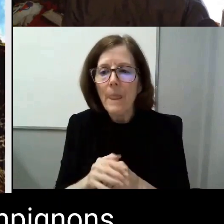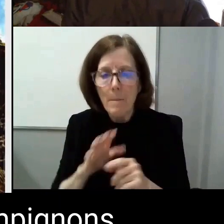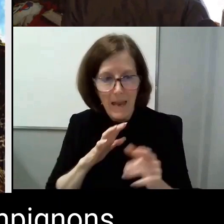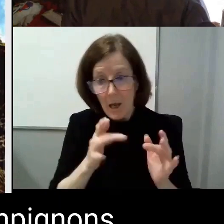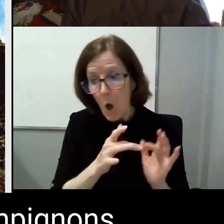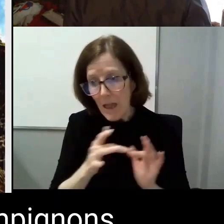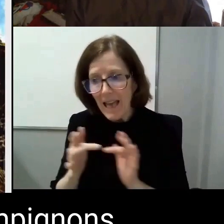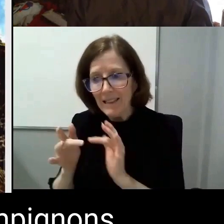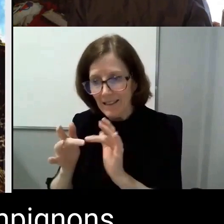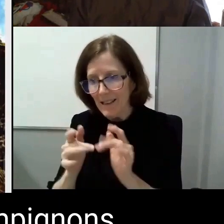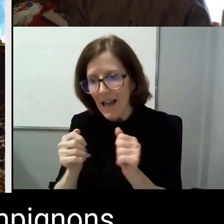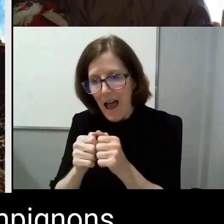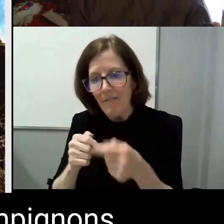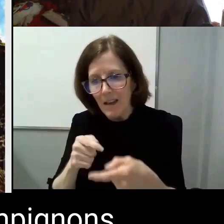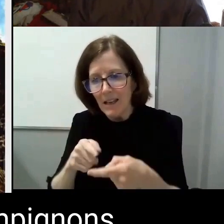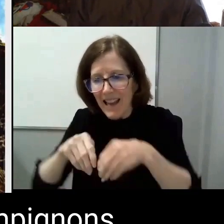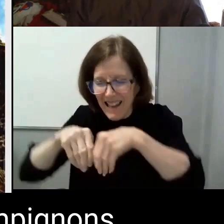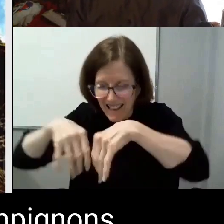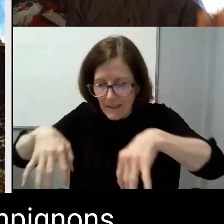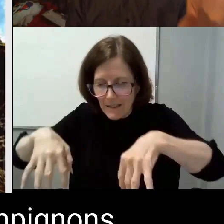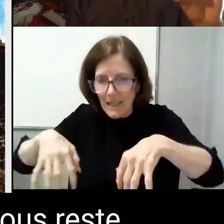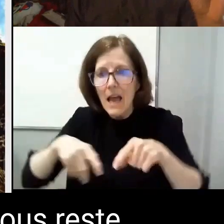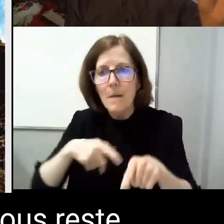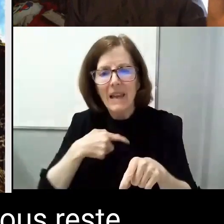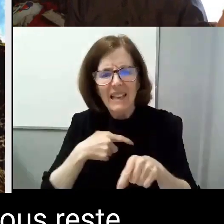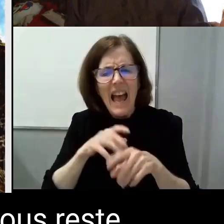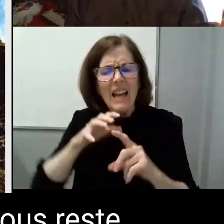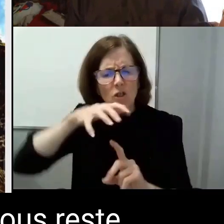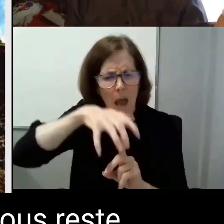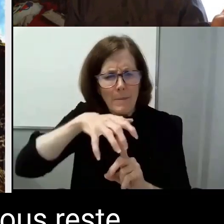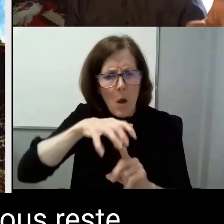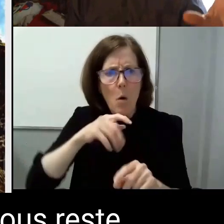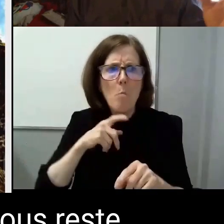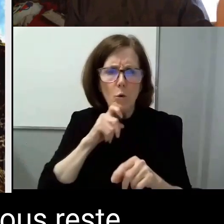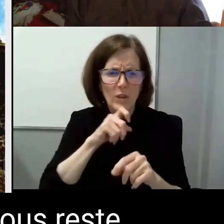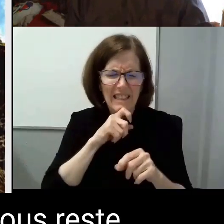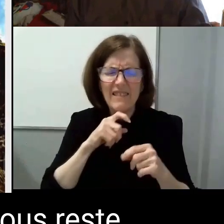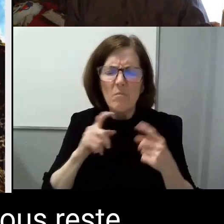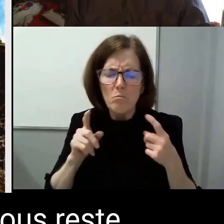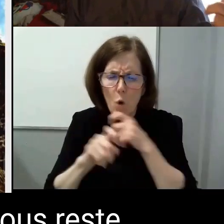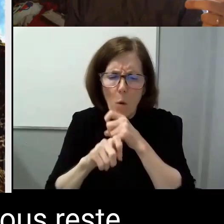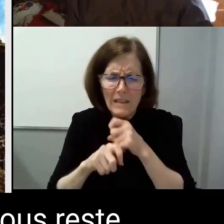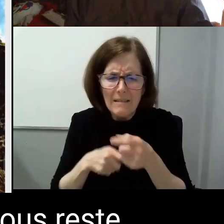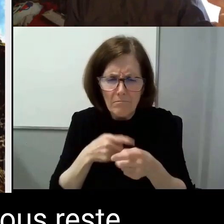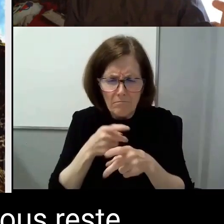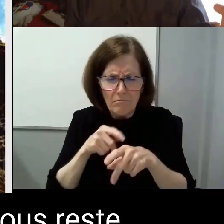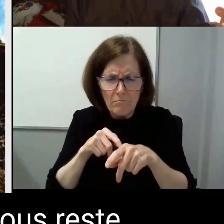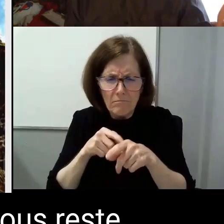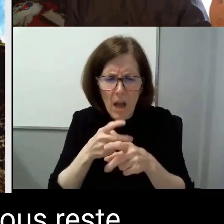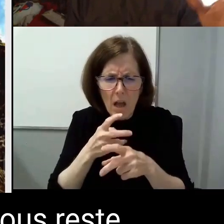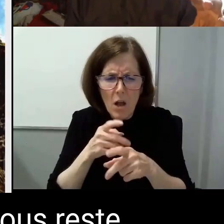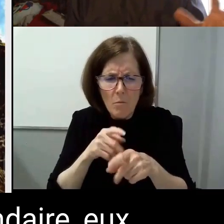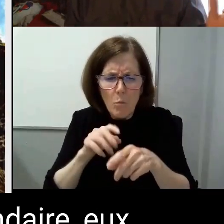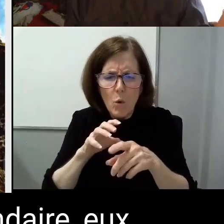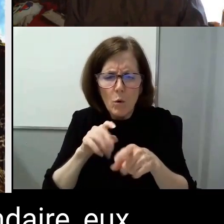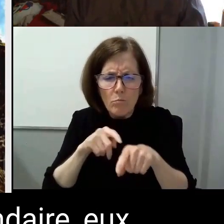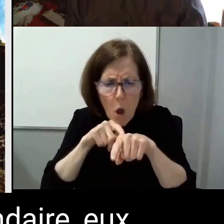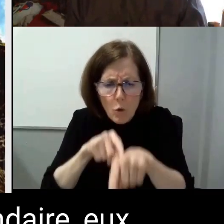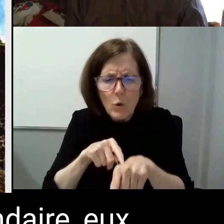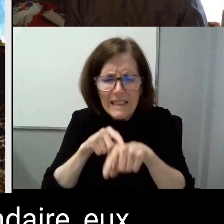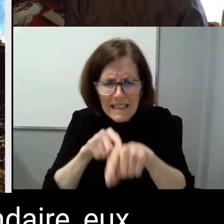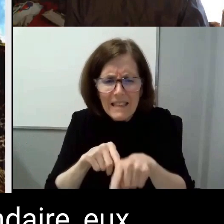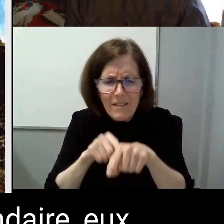Donc là, ça, c'est des champignons plus compliqués à cultiver, mais les deux familles qui nous restent, les saprophytes, dont on a parlé un peu tout à l'heure, puis les